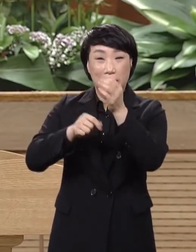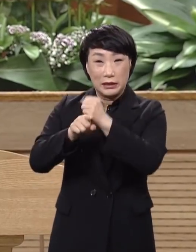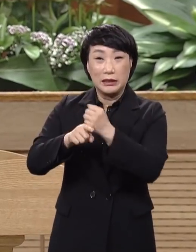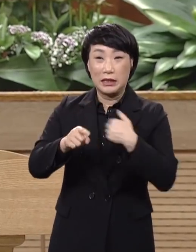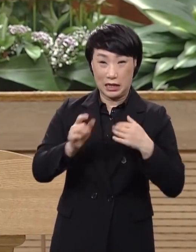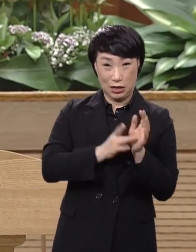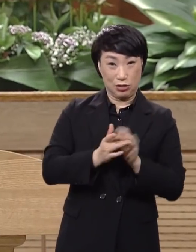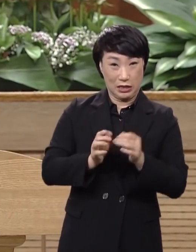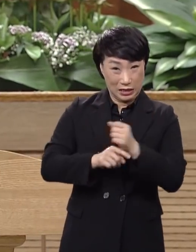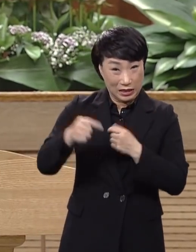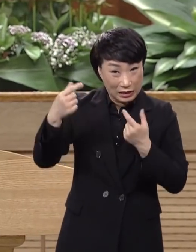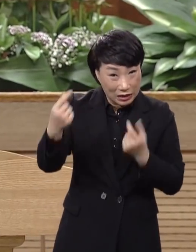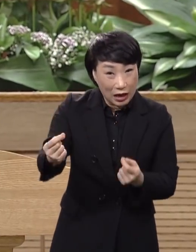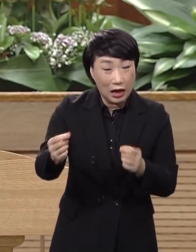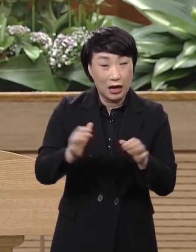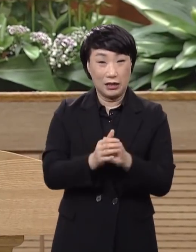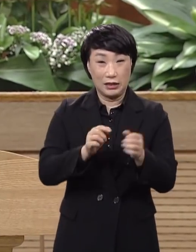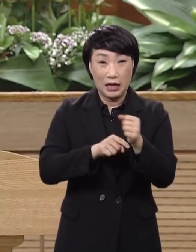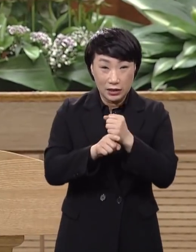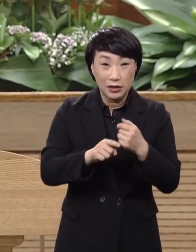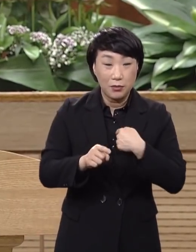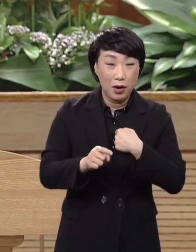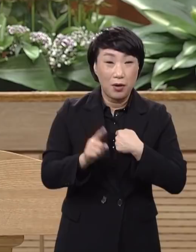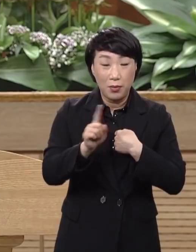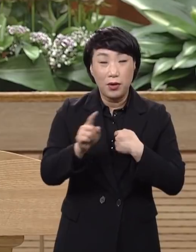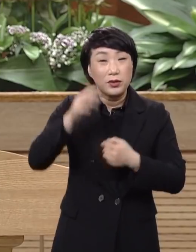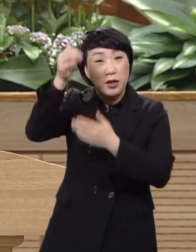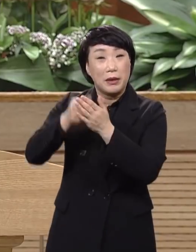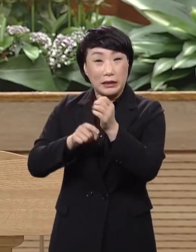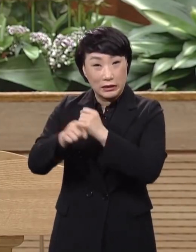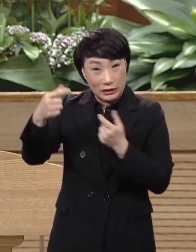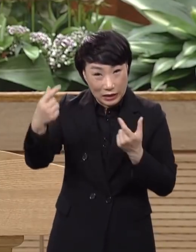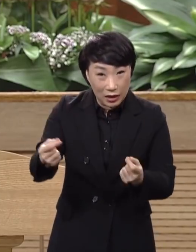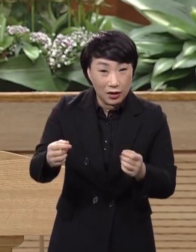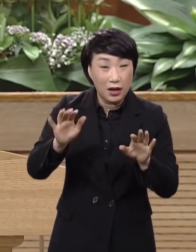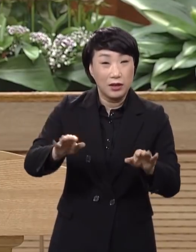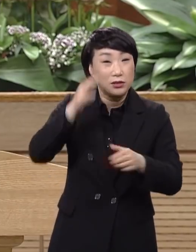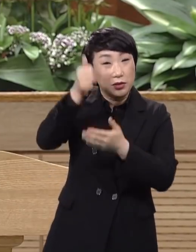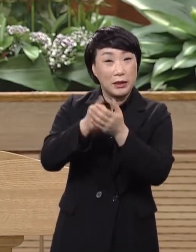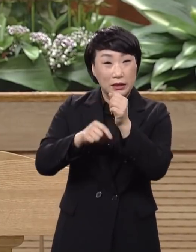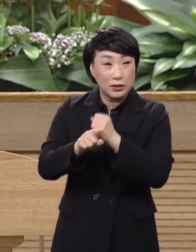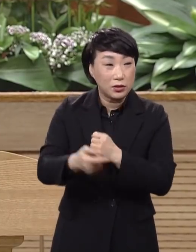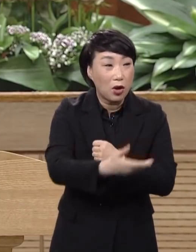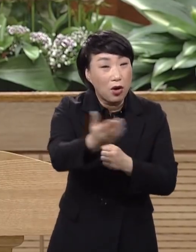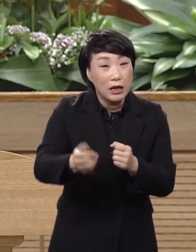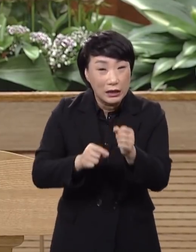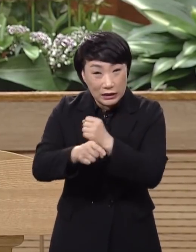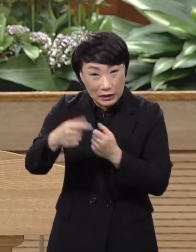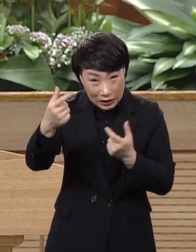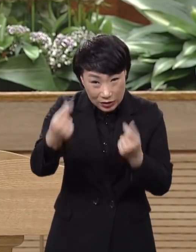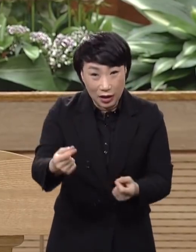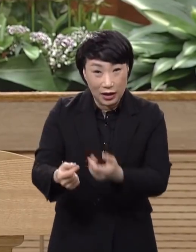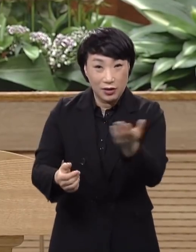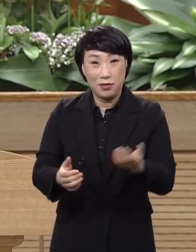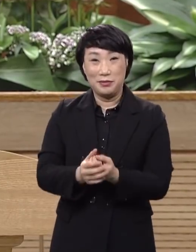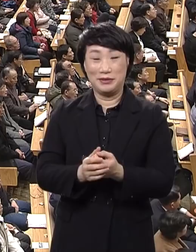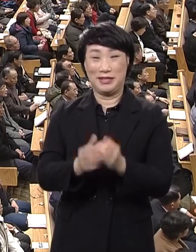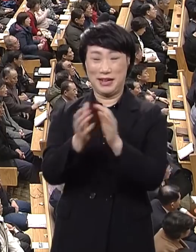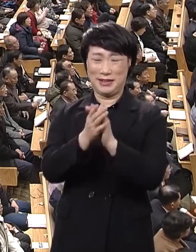내 뜻이야. 내 뜻이 성령의 뜻이야. 성령의 뜻이 너희 뜻이야.